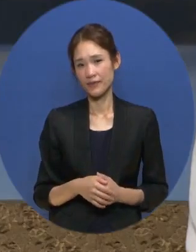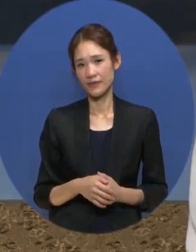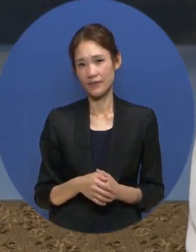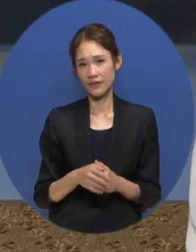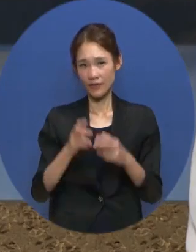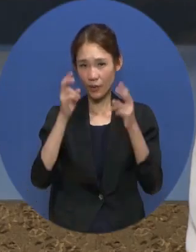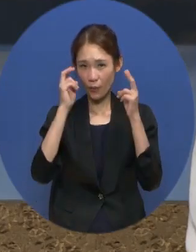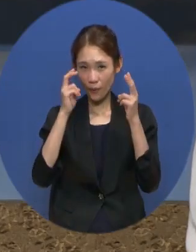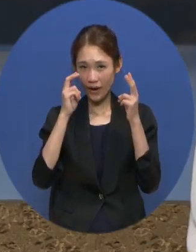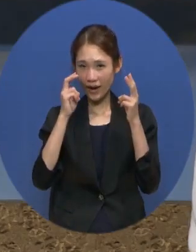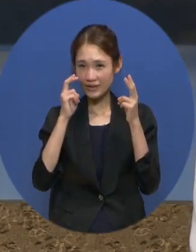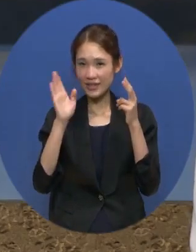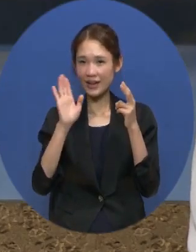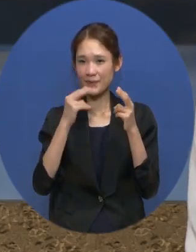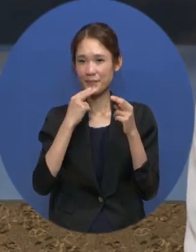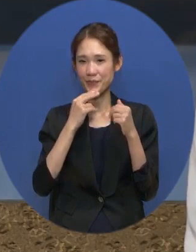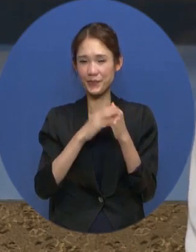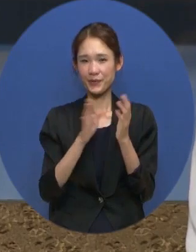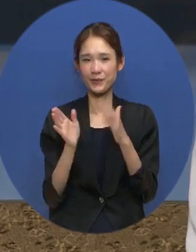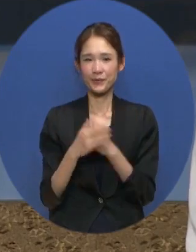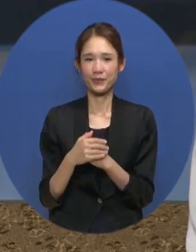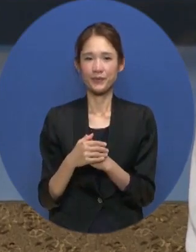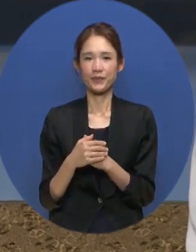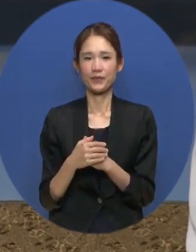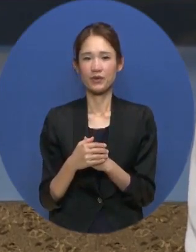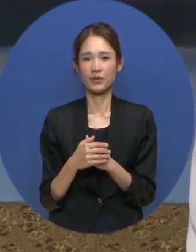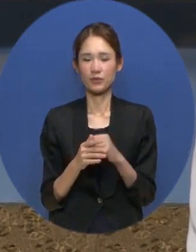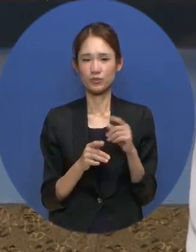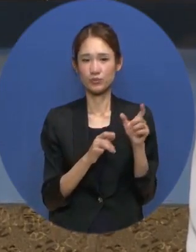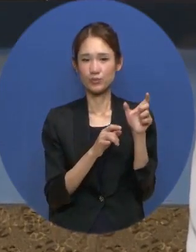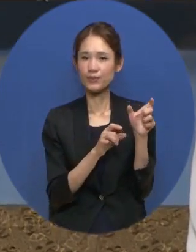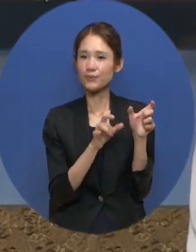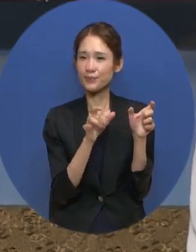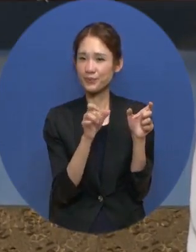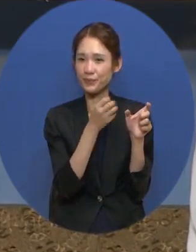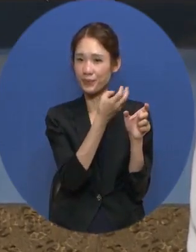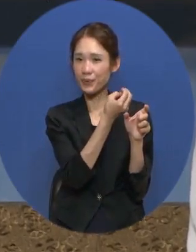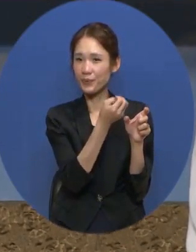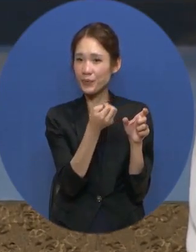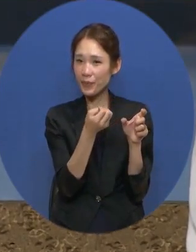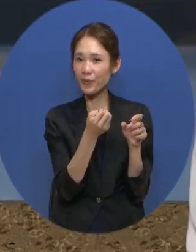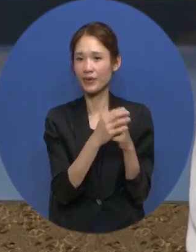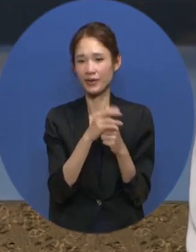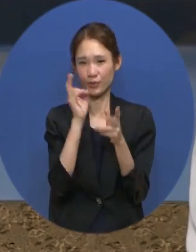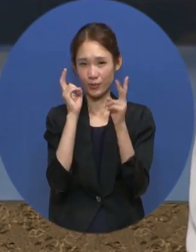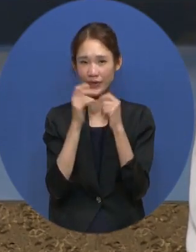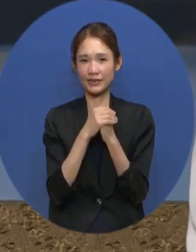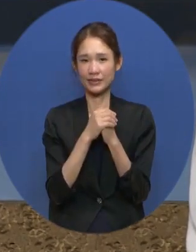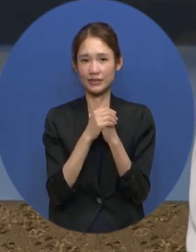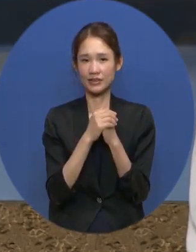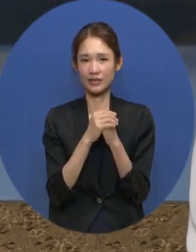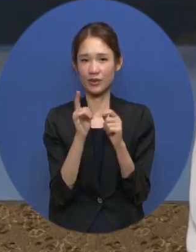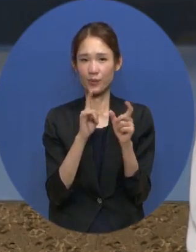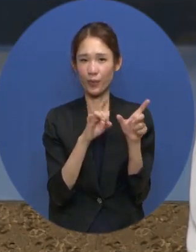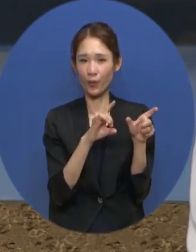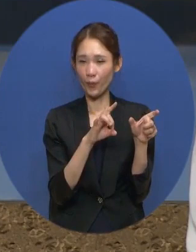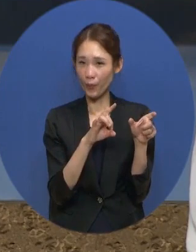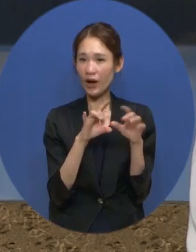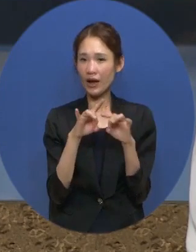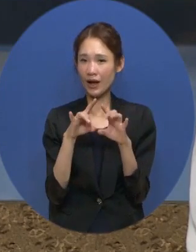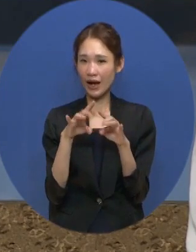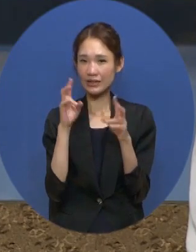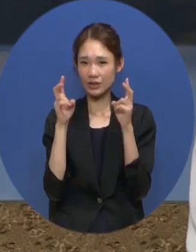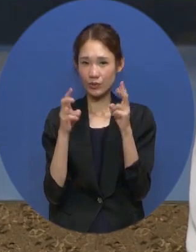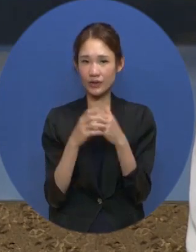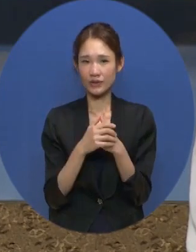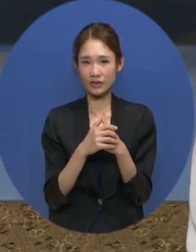회사는 말씀 안 드리겠습니다. 네, 네, 뭐, 네. 뭐 대형 게임사라고 할까요? 뭐 가전회사. 가전회사요.